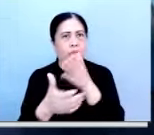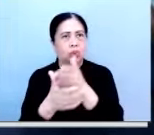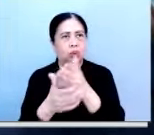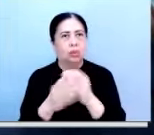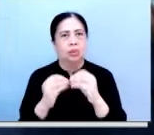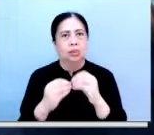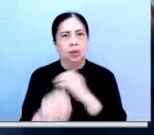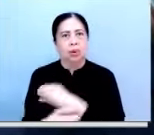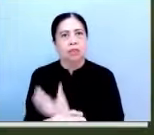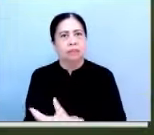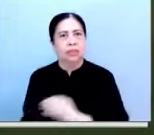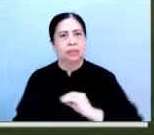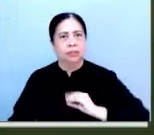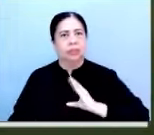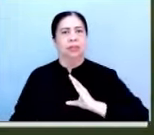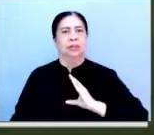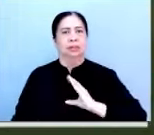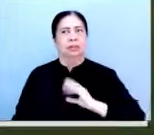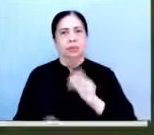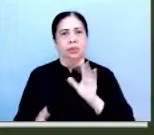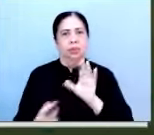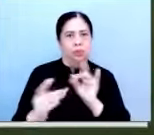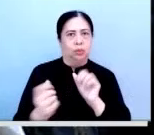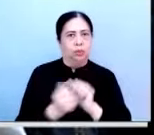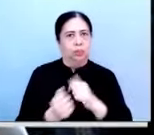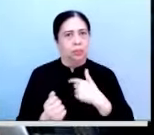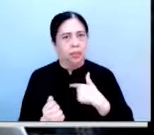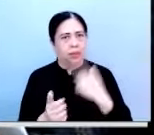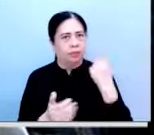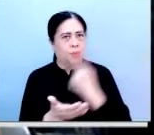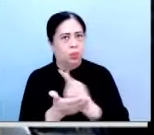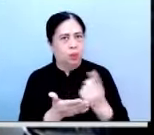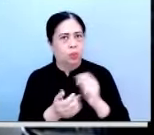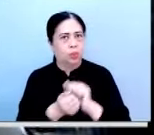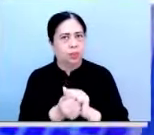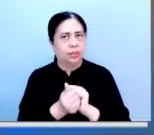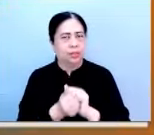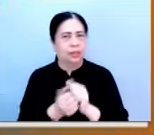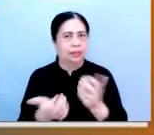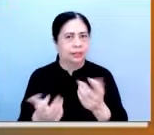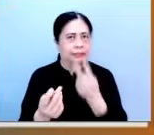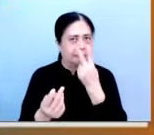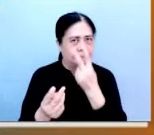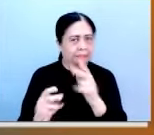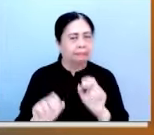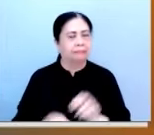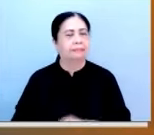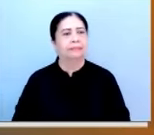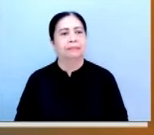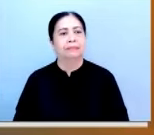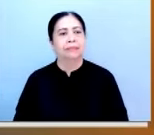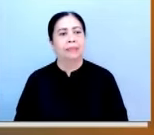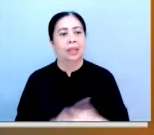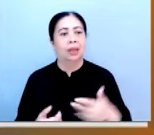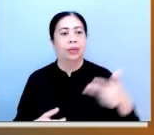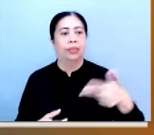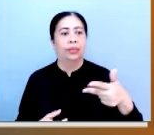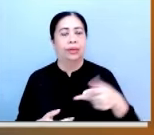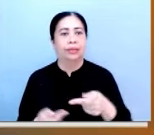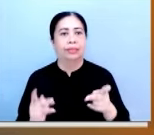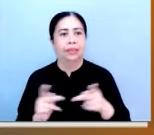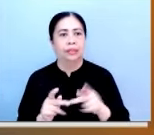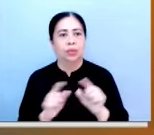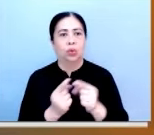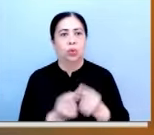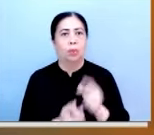so that they get to know me, and I'm very happy now after one week being here and what I all see. Sa ngayon, nasa ikatlong pwesto ng Group F ang